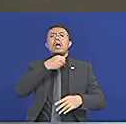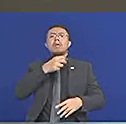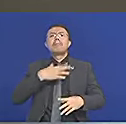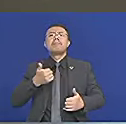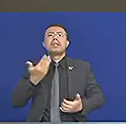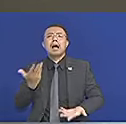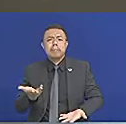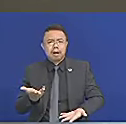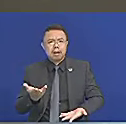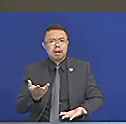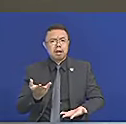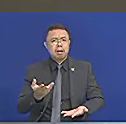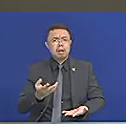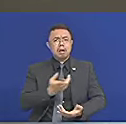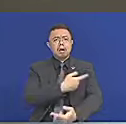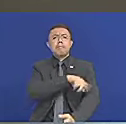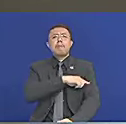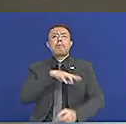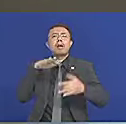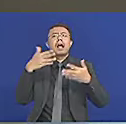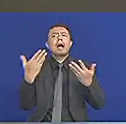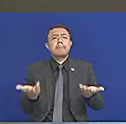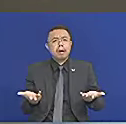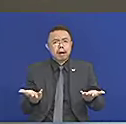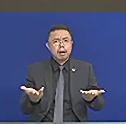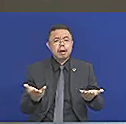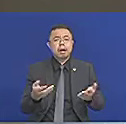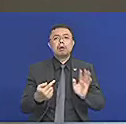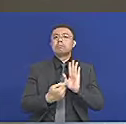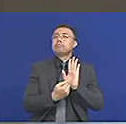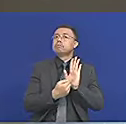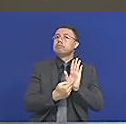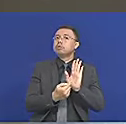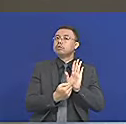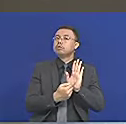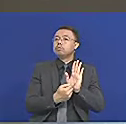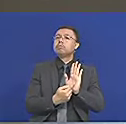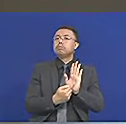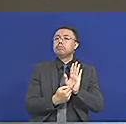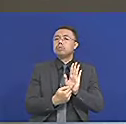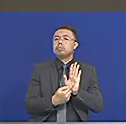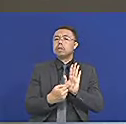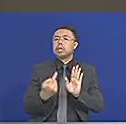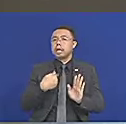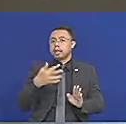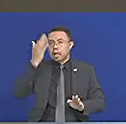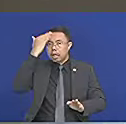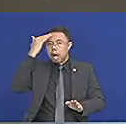Seberapa sih kemampuannya? Menunjukkan